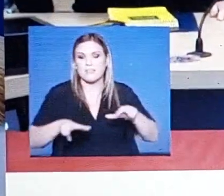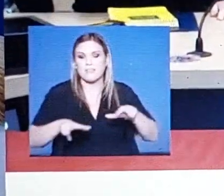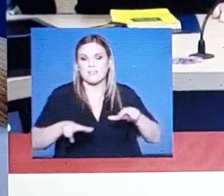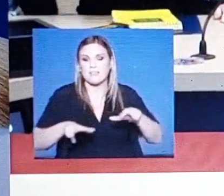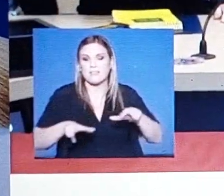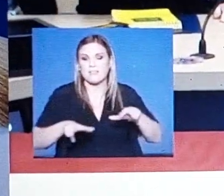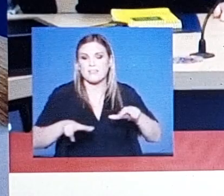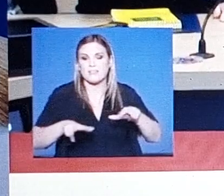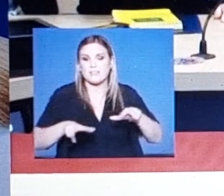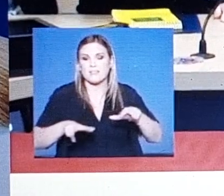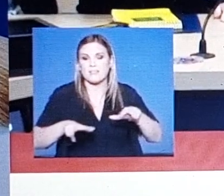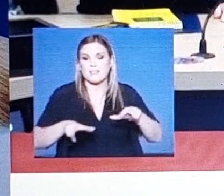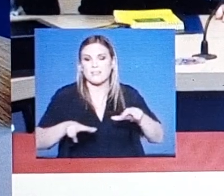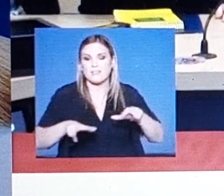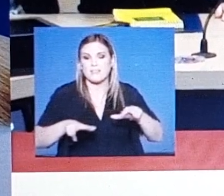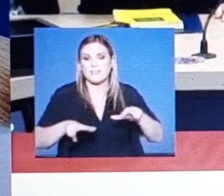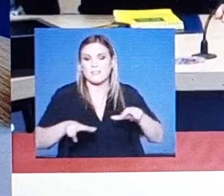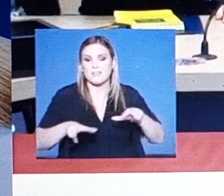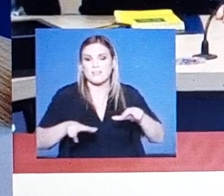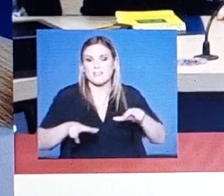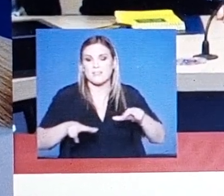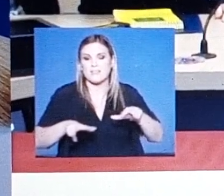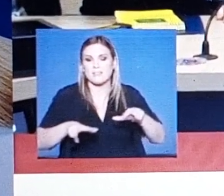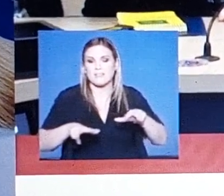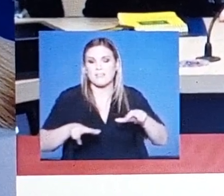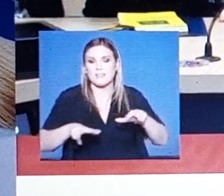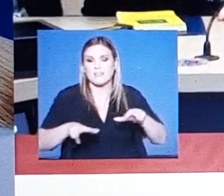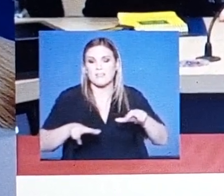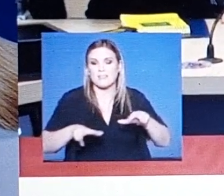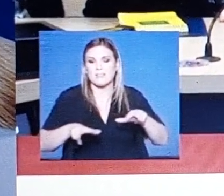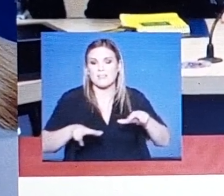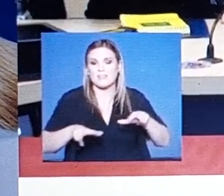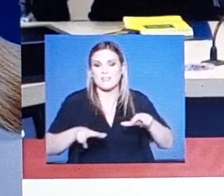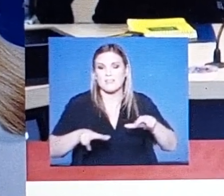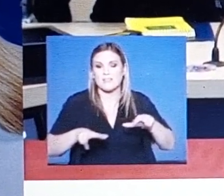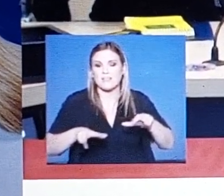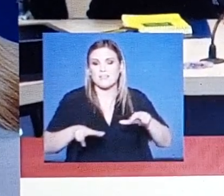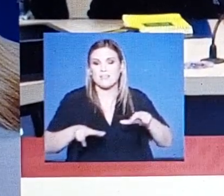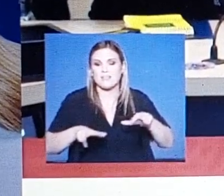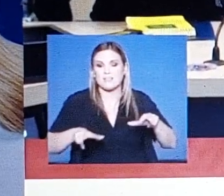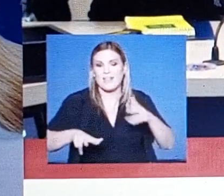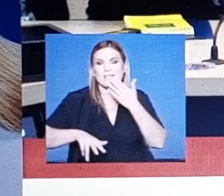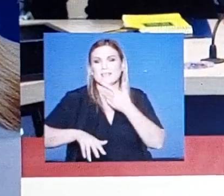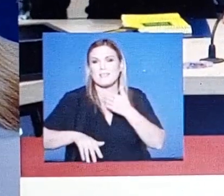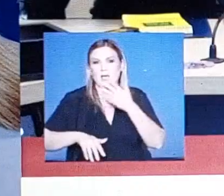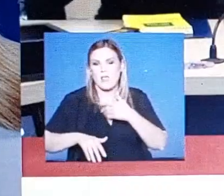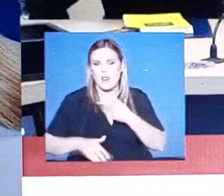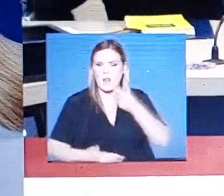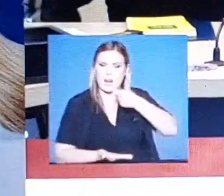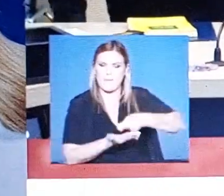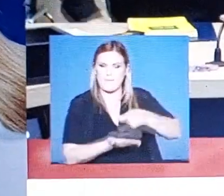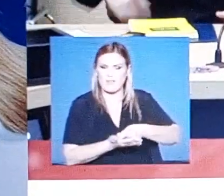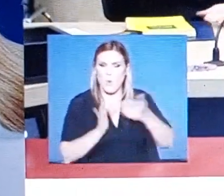Et qu'il ne laissera jamais l'État d'Israël financer notre ennemi.